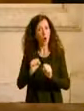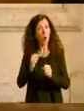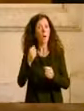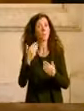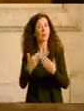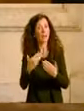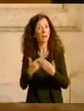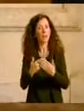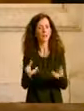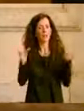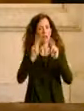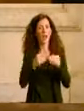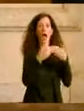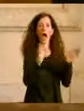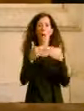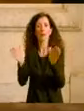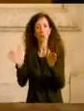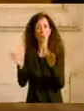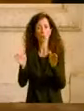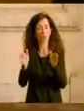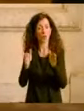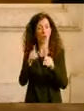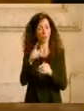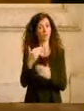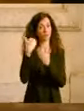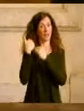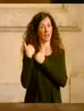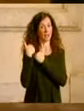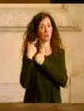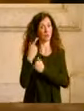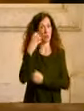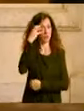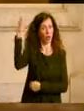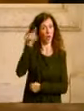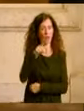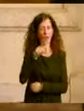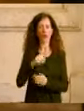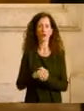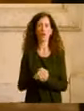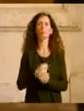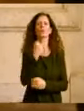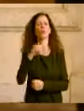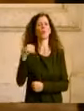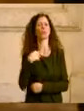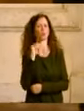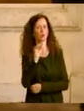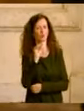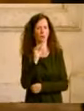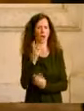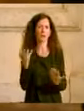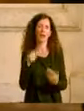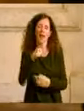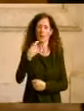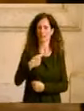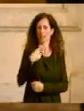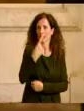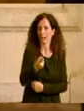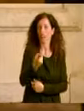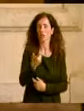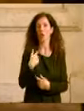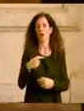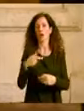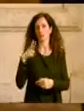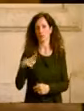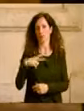le riaperture. L'ultima cosa, se come lei stesso ha ricordato ci fosse bisogno, speriamo di no ovviamente,